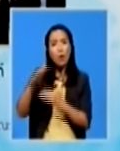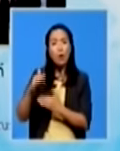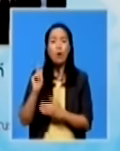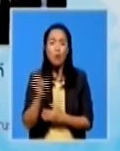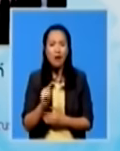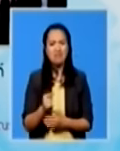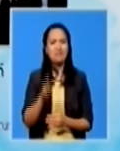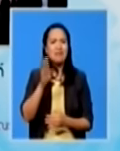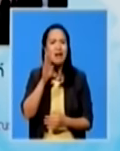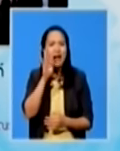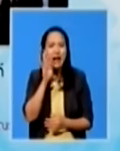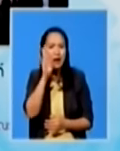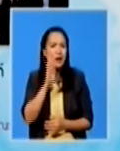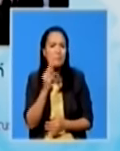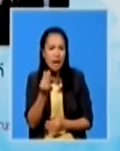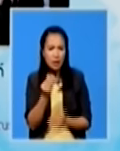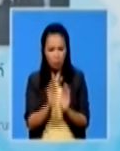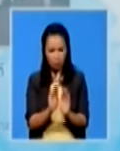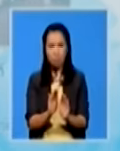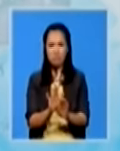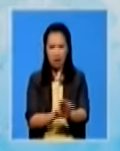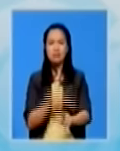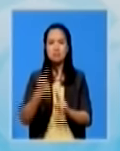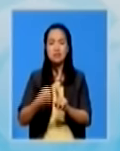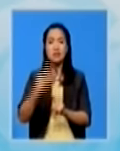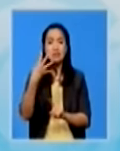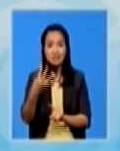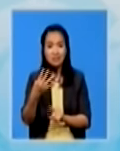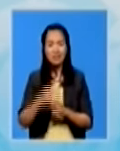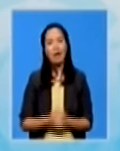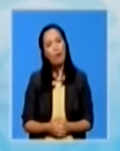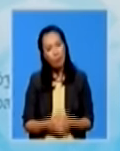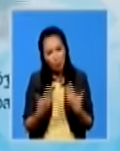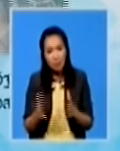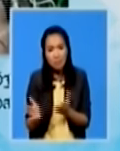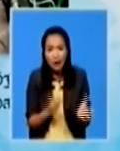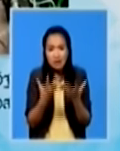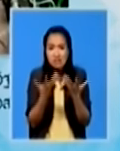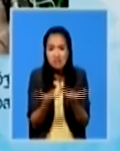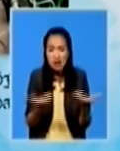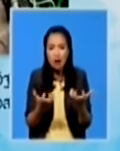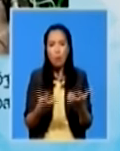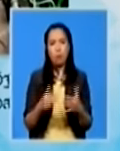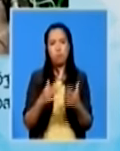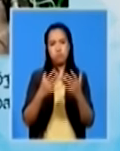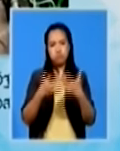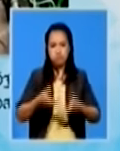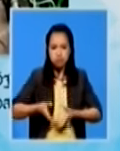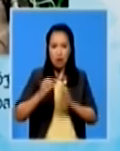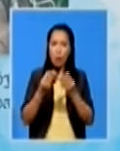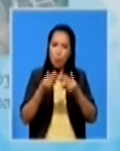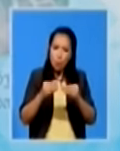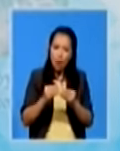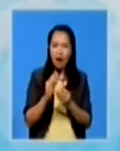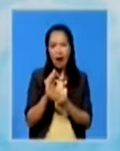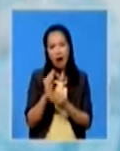รมซัลเฟอร์ไดออกไซด์นะครับสามารถเก็บได้นานกว่า4เดือนและ4เครื่องรีไซเคิลขยะขวดแก้วถึงใช้แทนทร